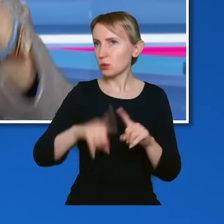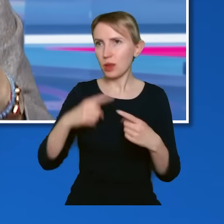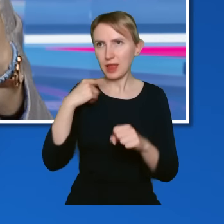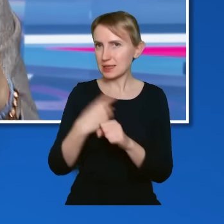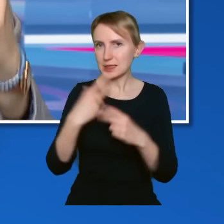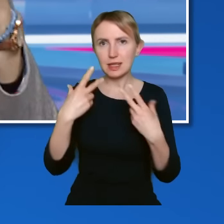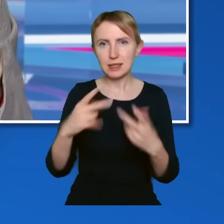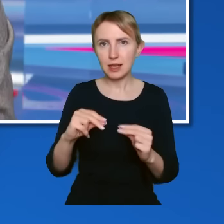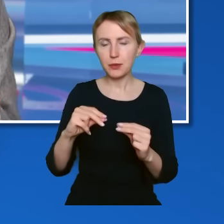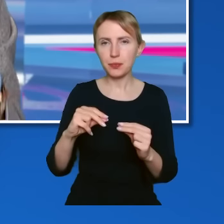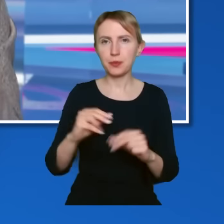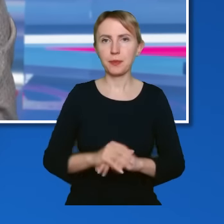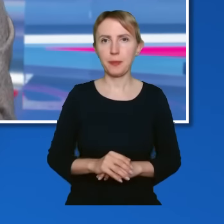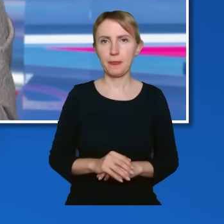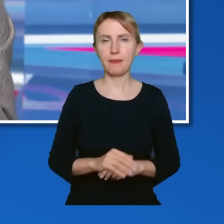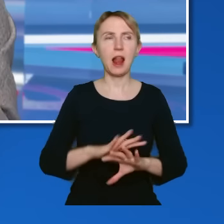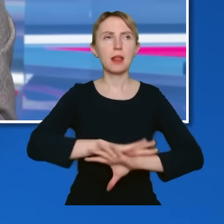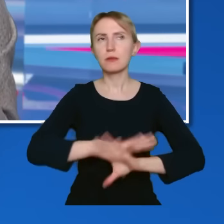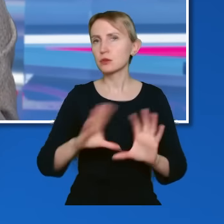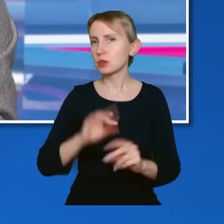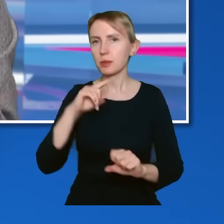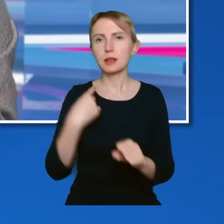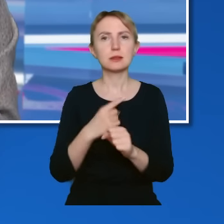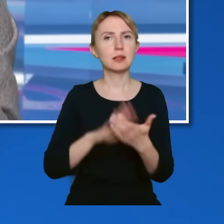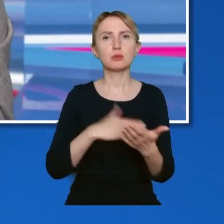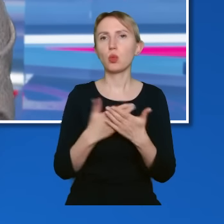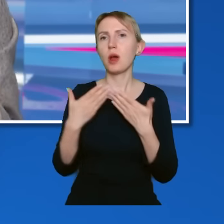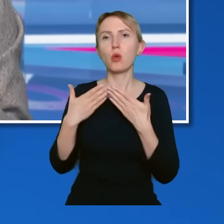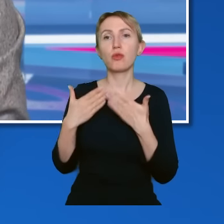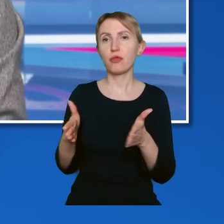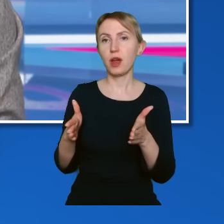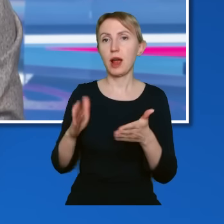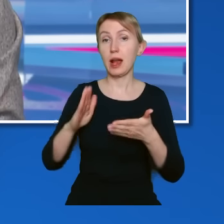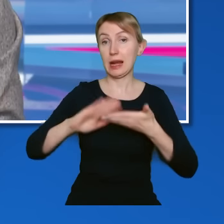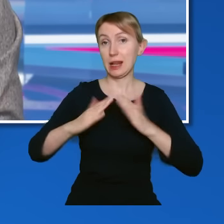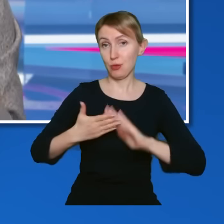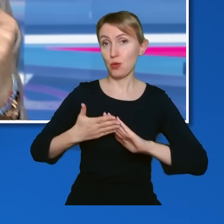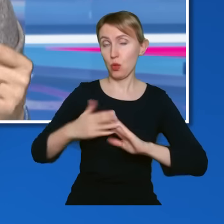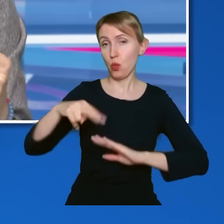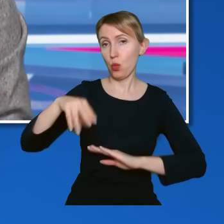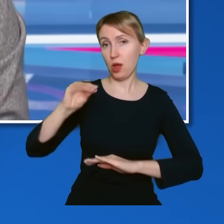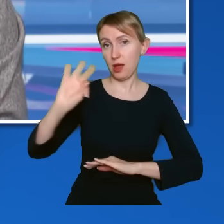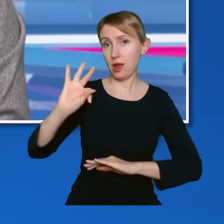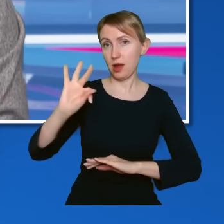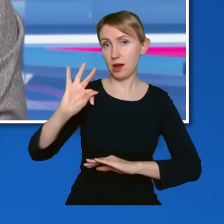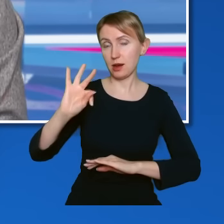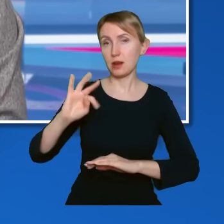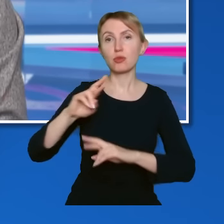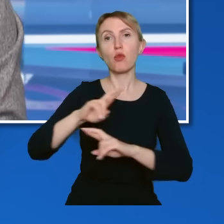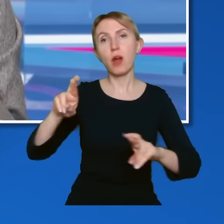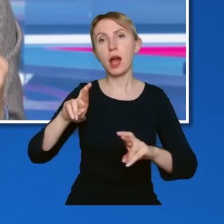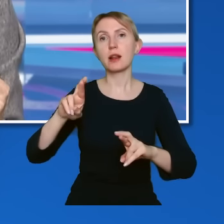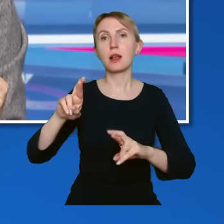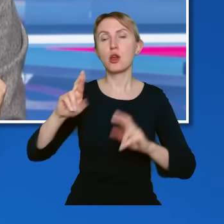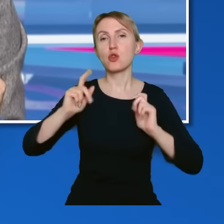przecież wszystkim tym decyzjom dotyczącym chociażby otwarcia rynku unijnego na towary